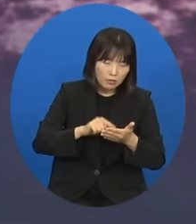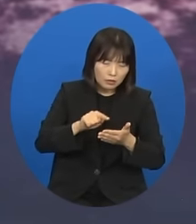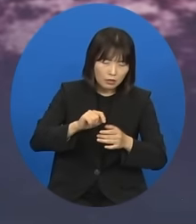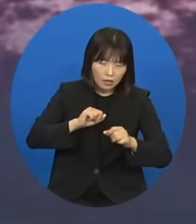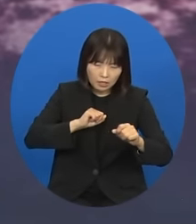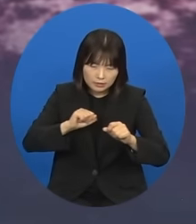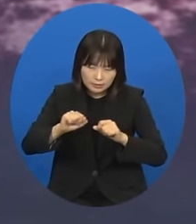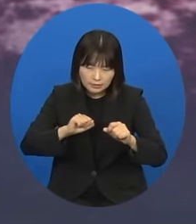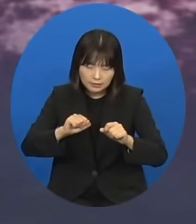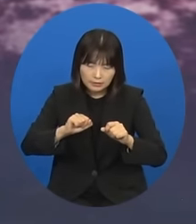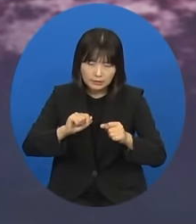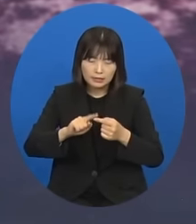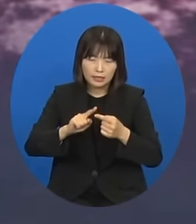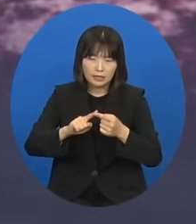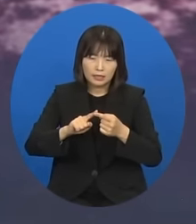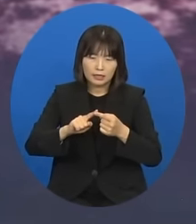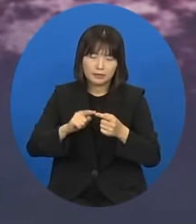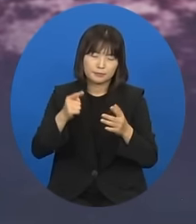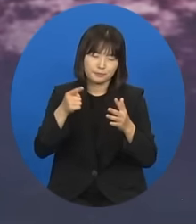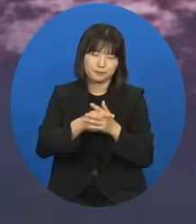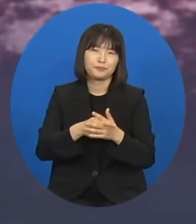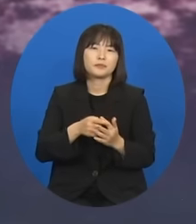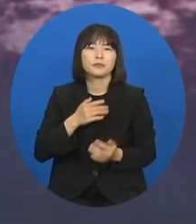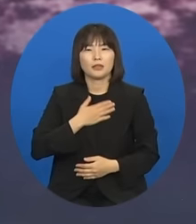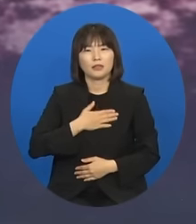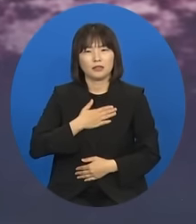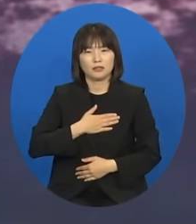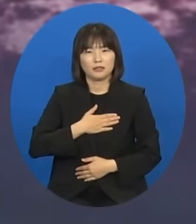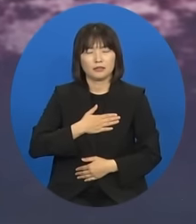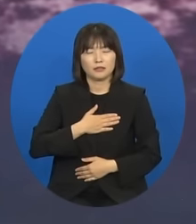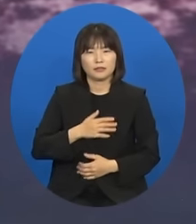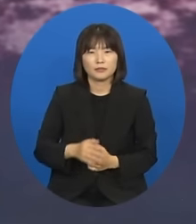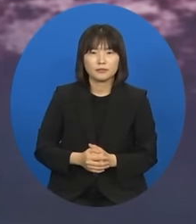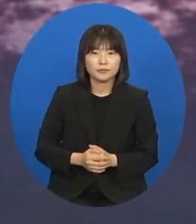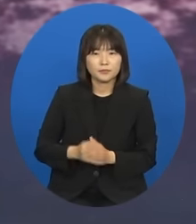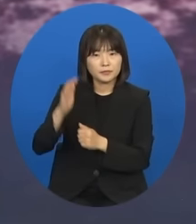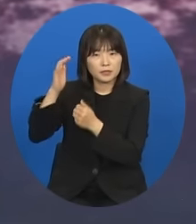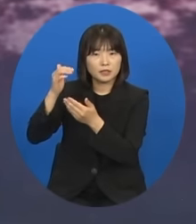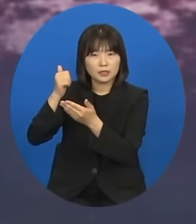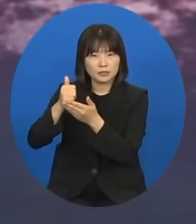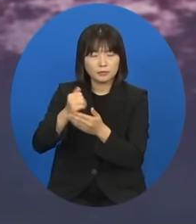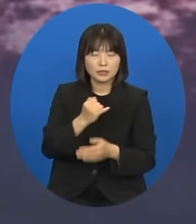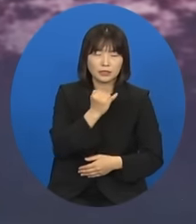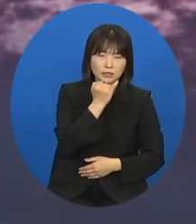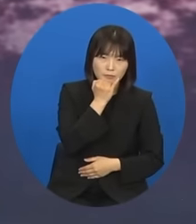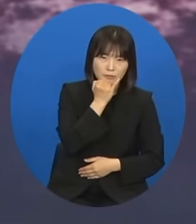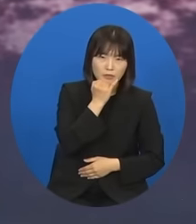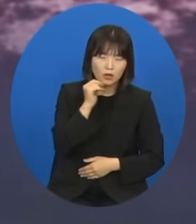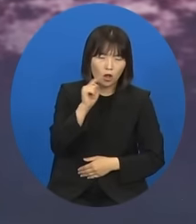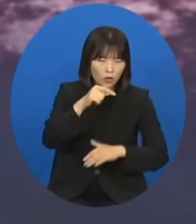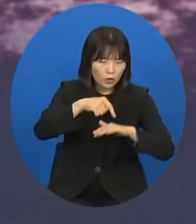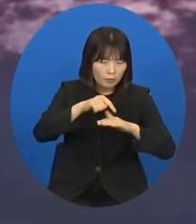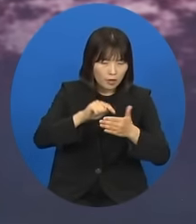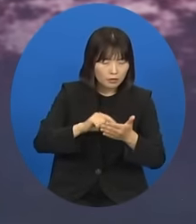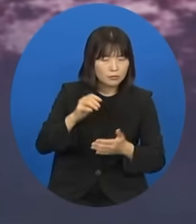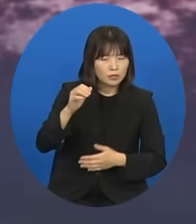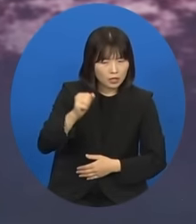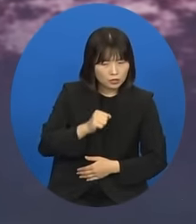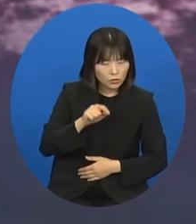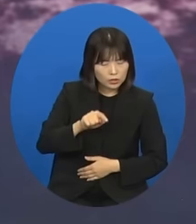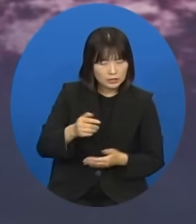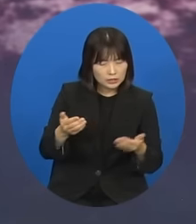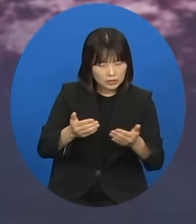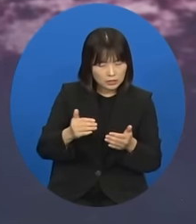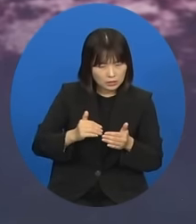했는지는 분 아십니다 하나님은 리브가가 어떠한 마음으로이 일을